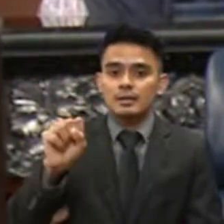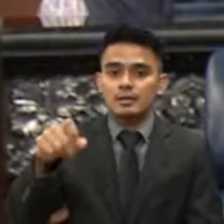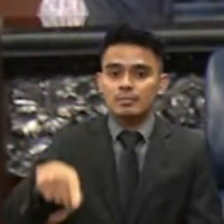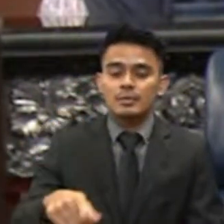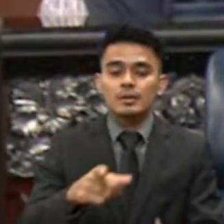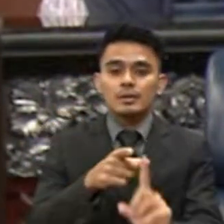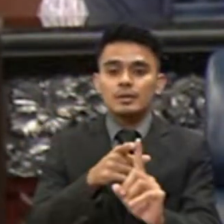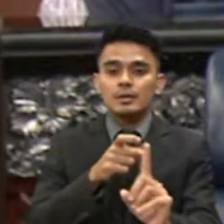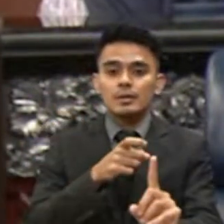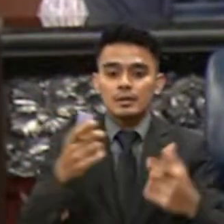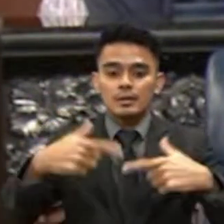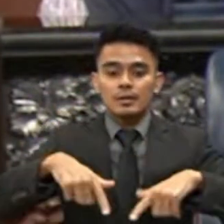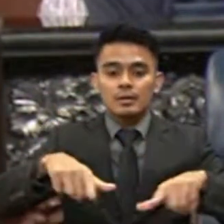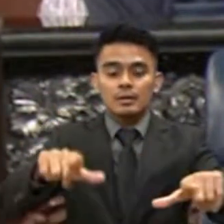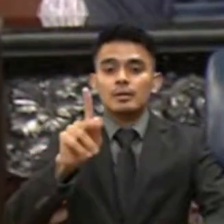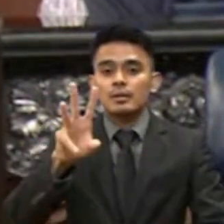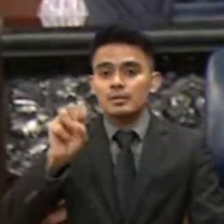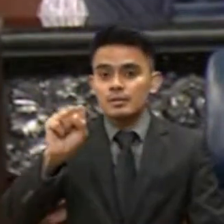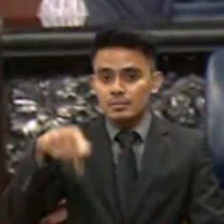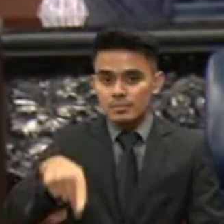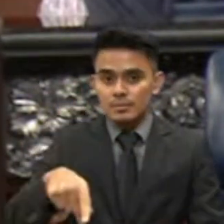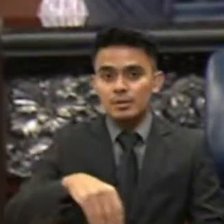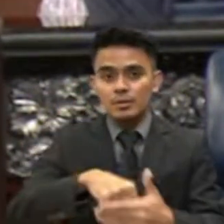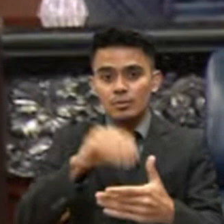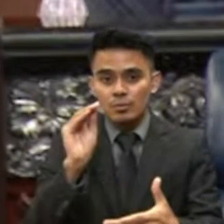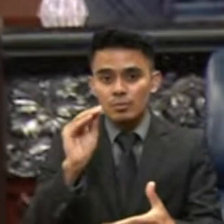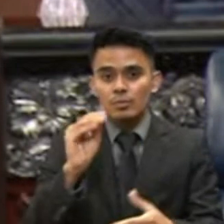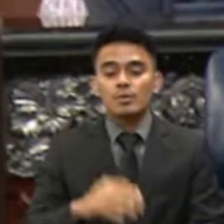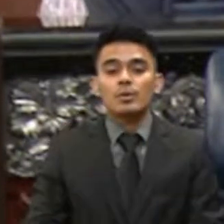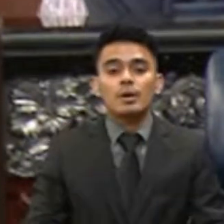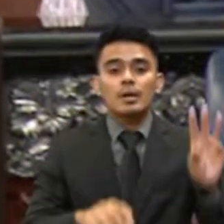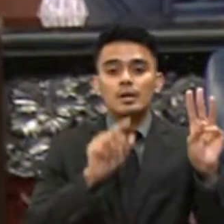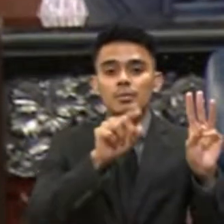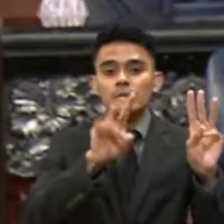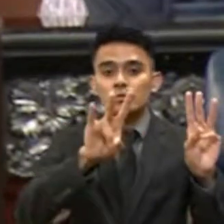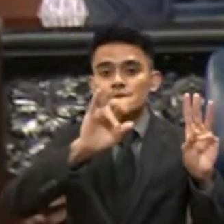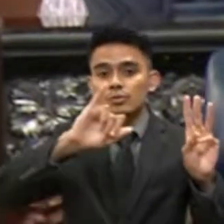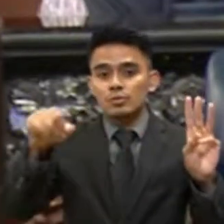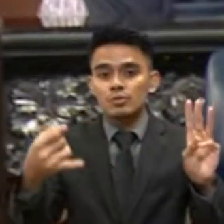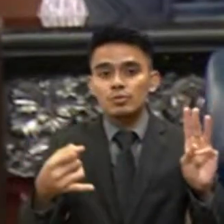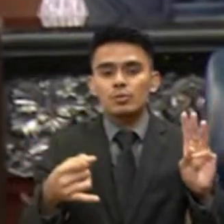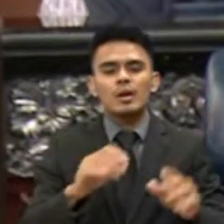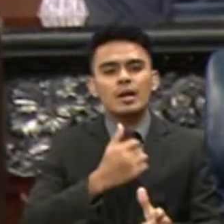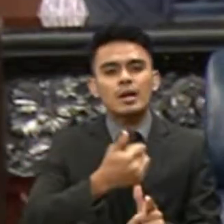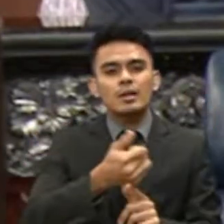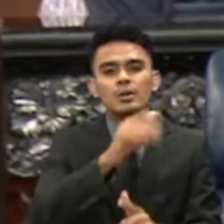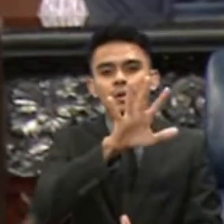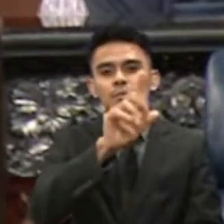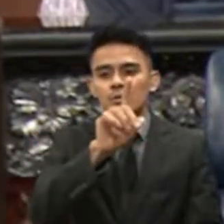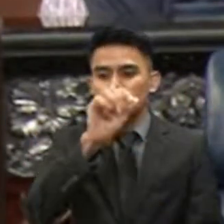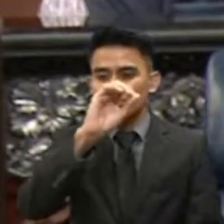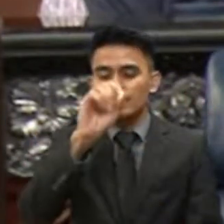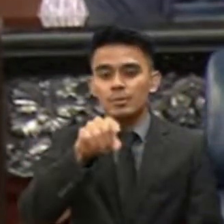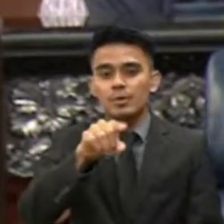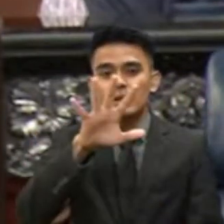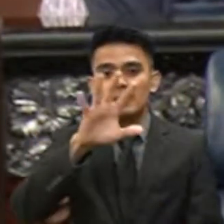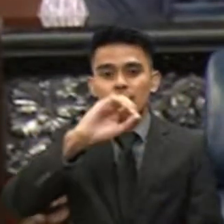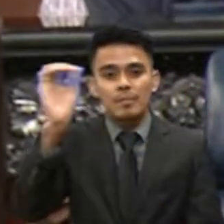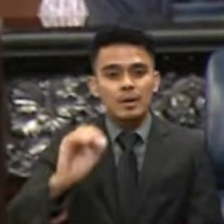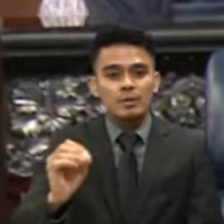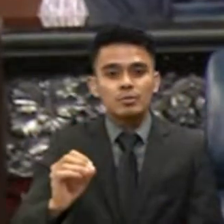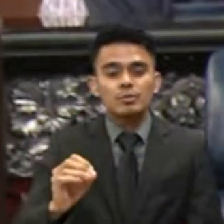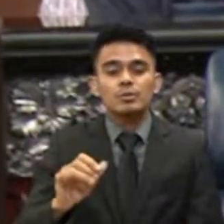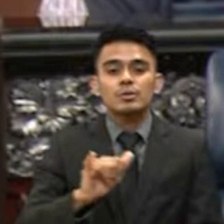daripada kebenaran pengeluaran itu dan 6 bulan 7 juta atau 51 ukuran 500 separuh